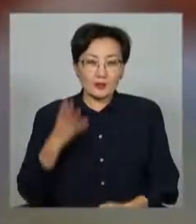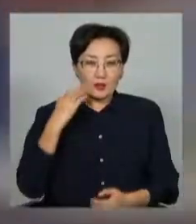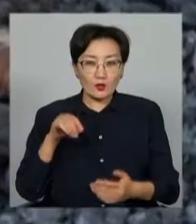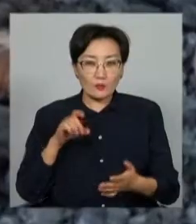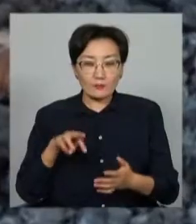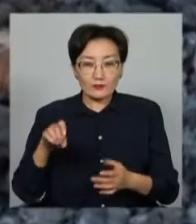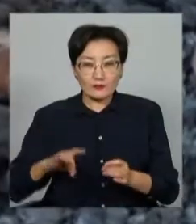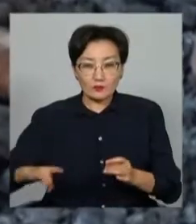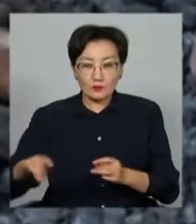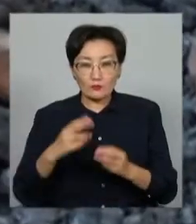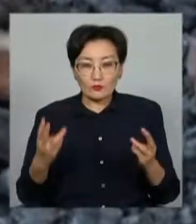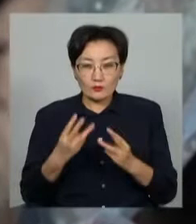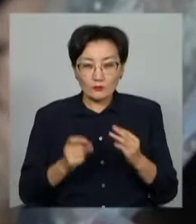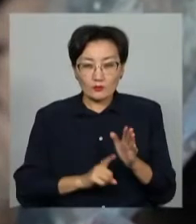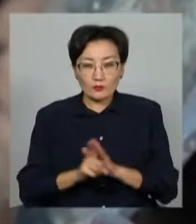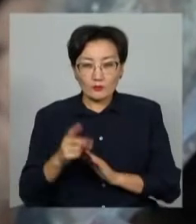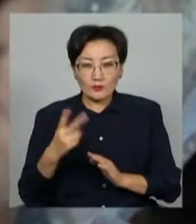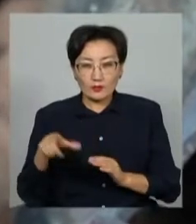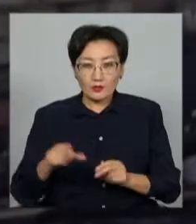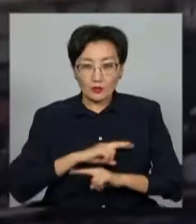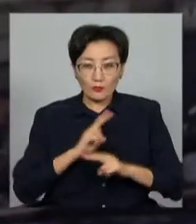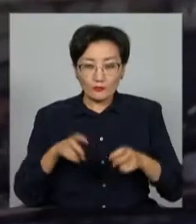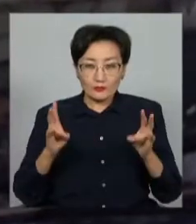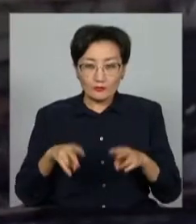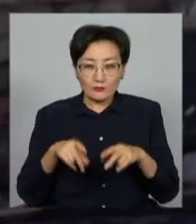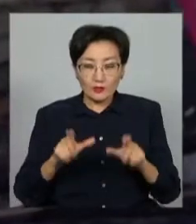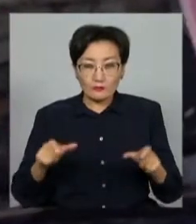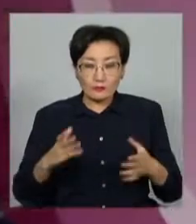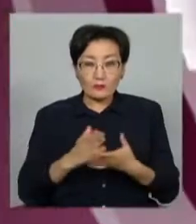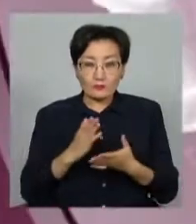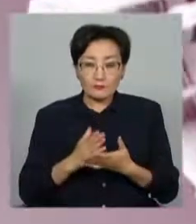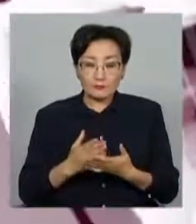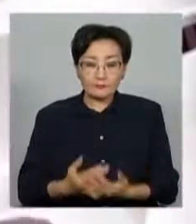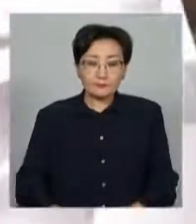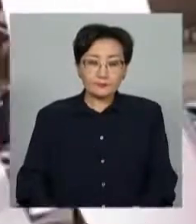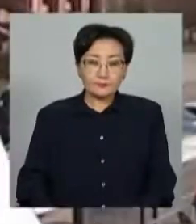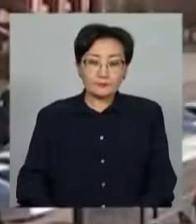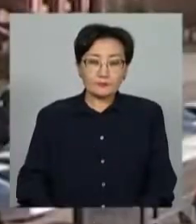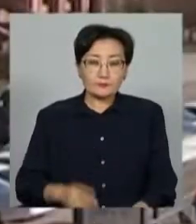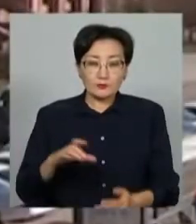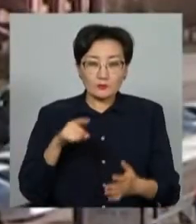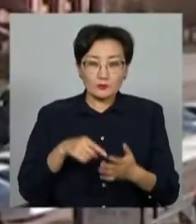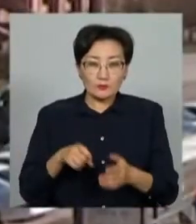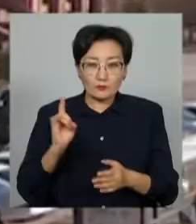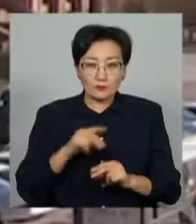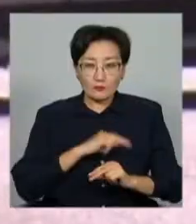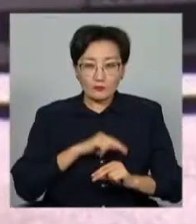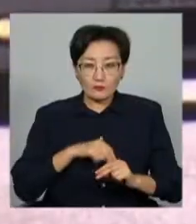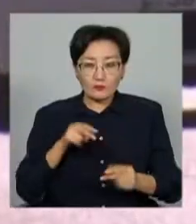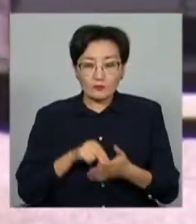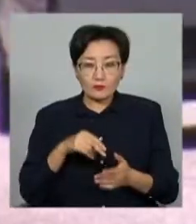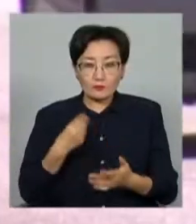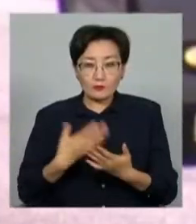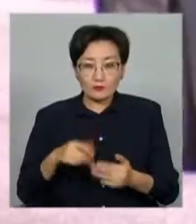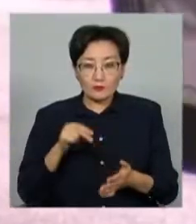Алматының Медеу ауданында өрт шығып, екі адам мерт болды. Зардап шеккендер бар ма? Елордада такси қызметінің құны шарықтап